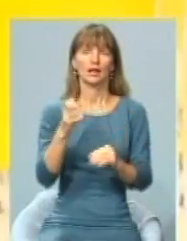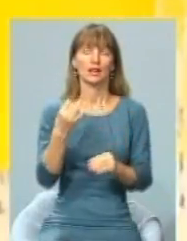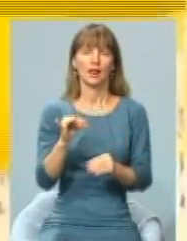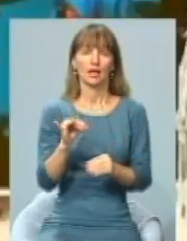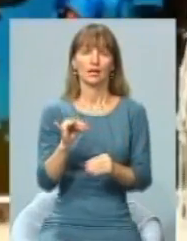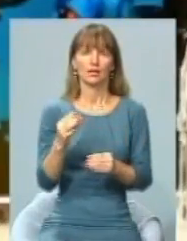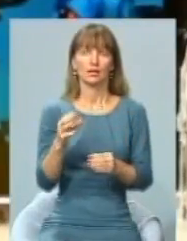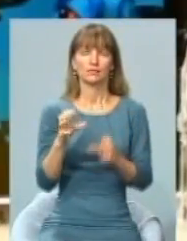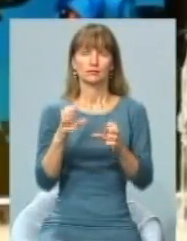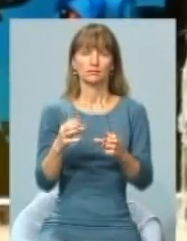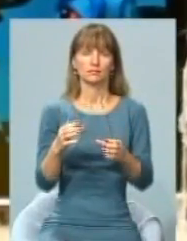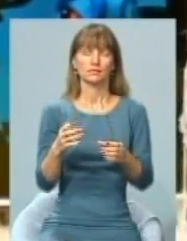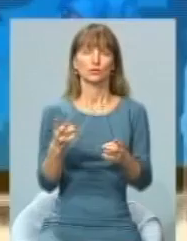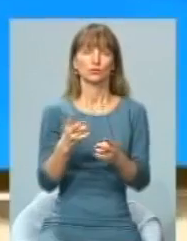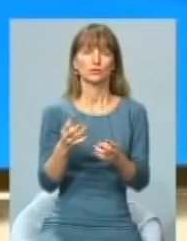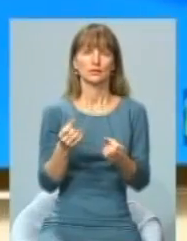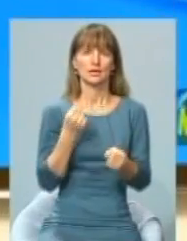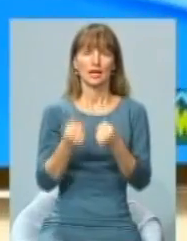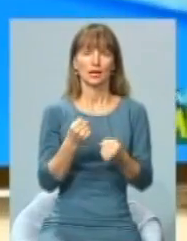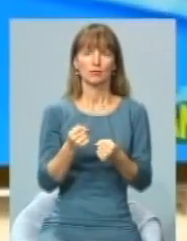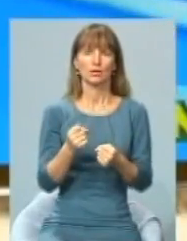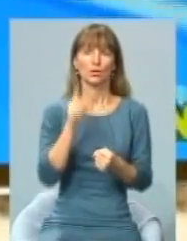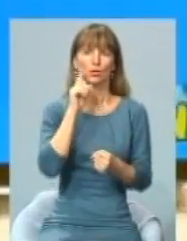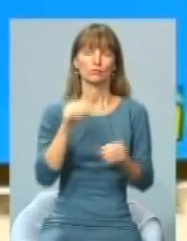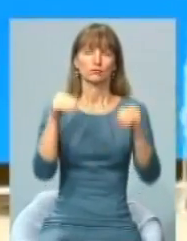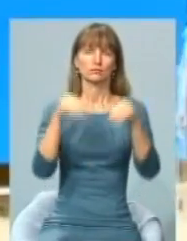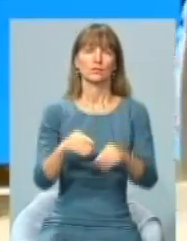заготовки. Зручна підставка для смартфону готова.